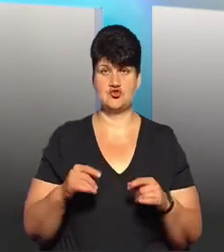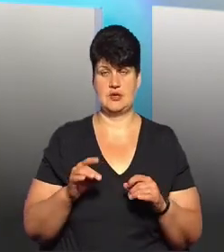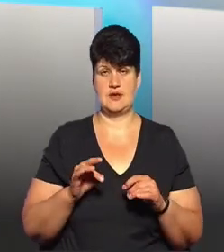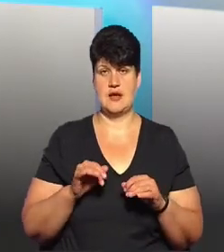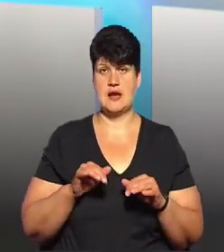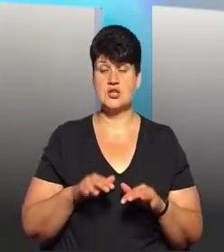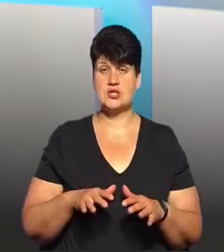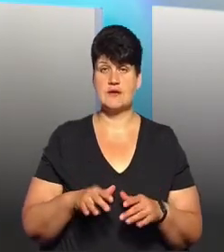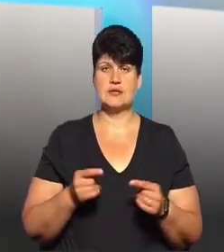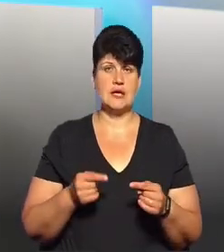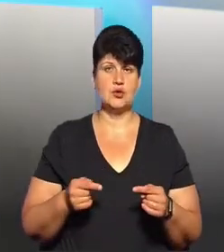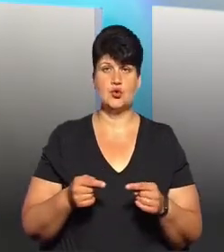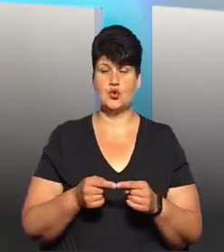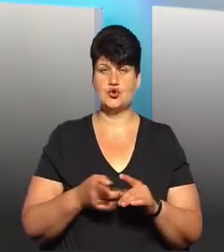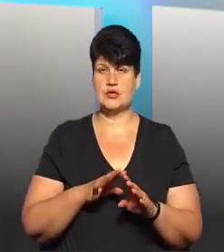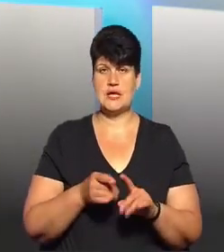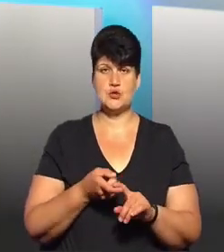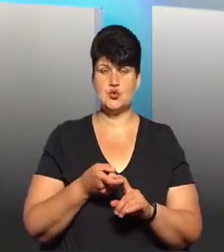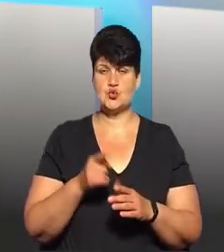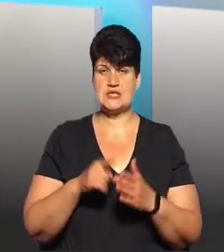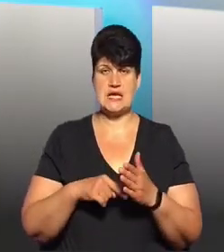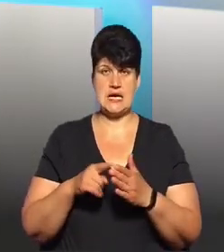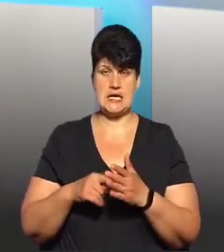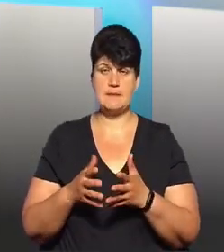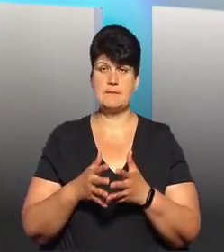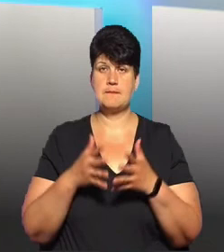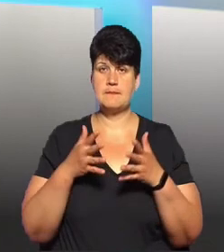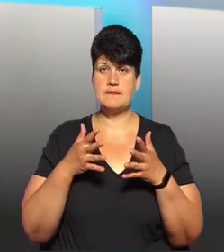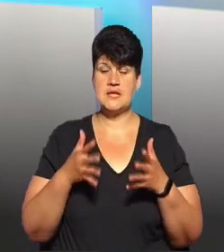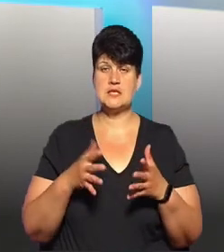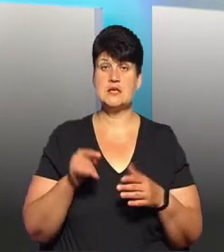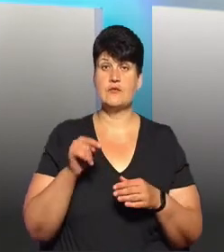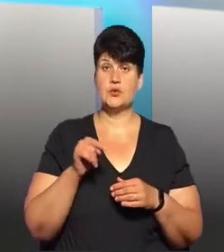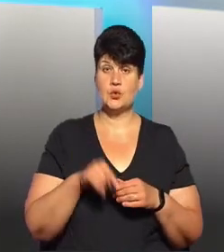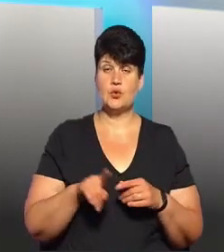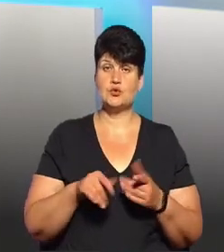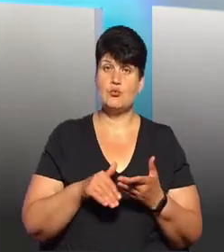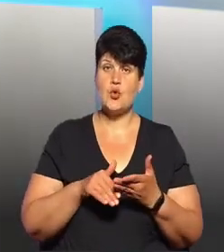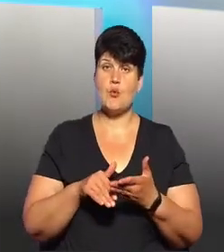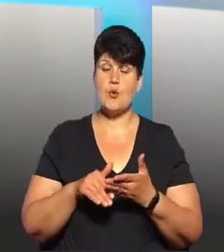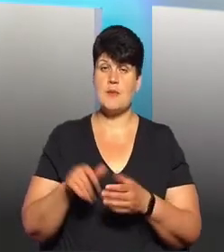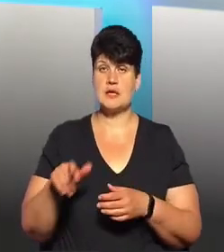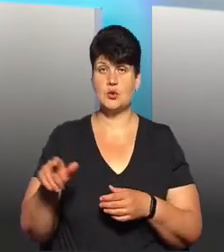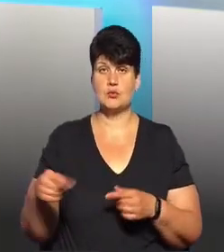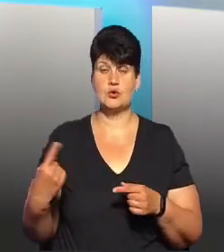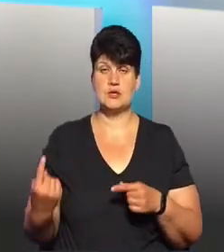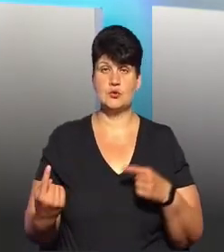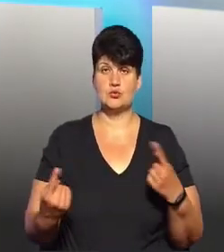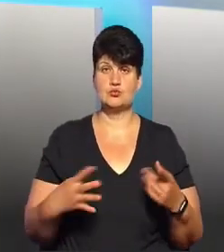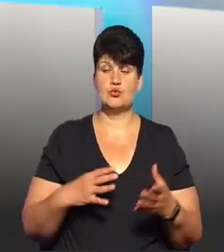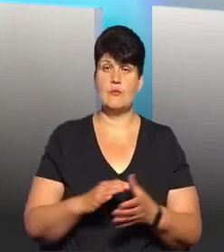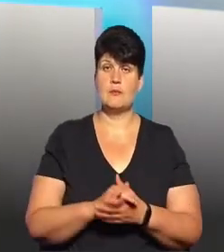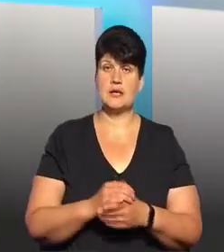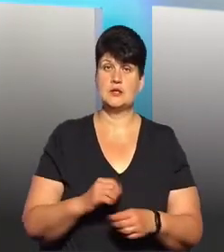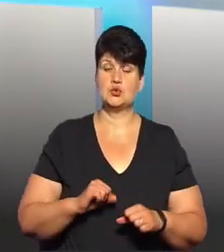точно не стосується релігії. Тут більше межа саме в тому, щоб допомагати людям один одному, щоб був мир, дружба на фестивалі, щоб не